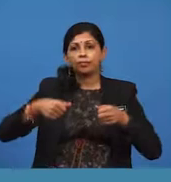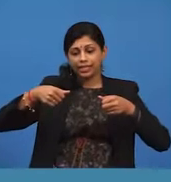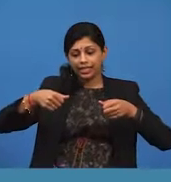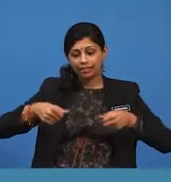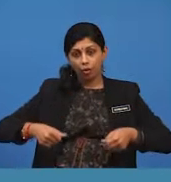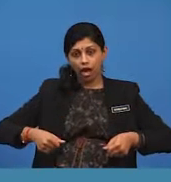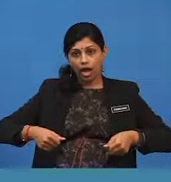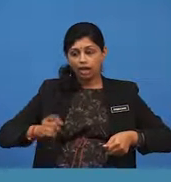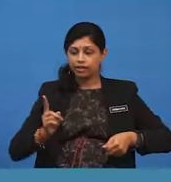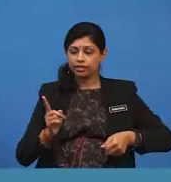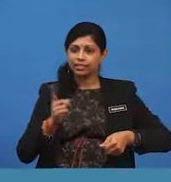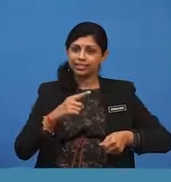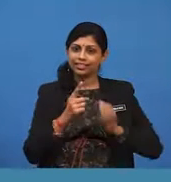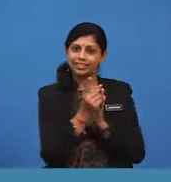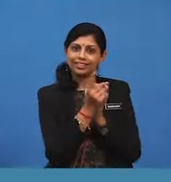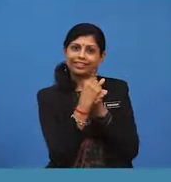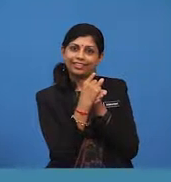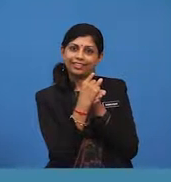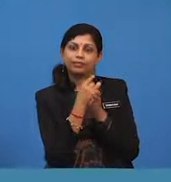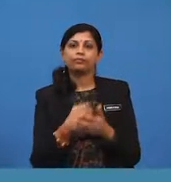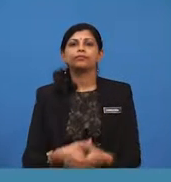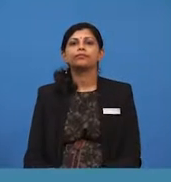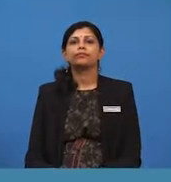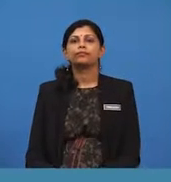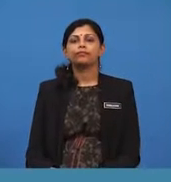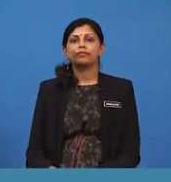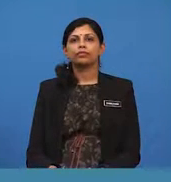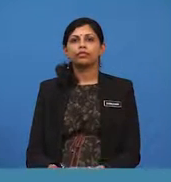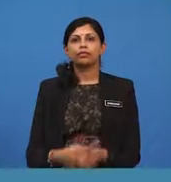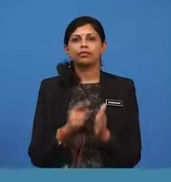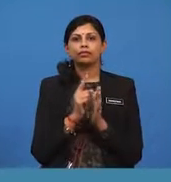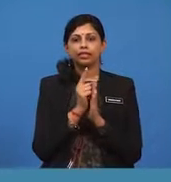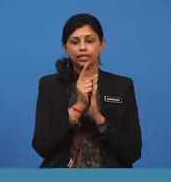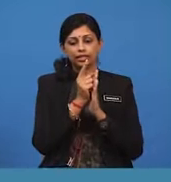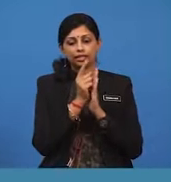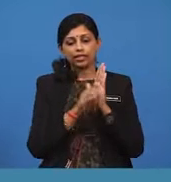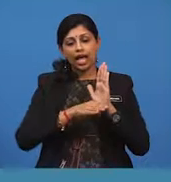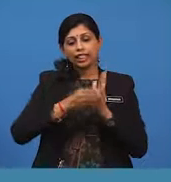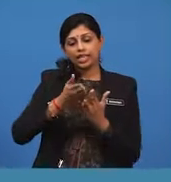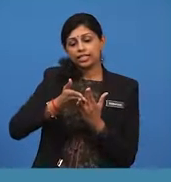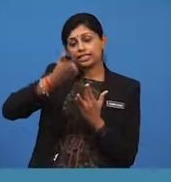Bagaimanakah arah pengaliran arus aruhan pada dawai lurus dapat ditentukan?